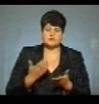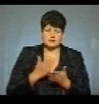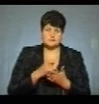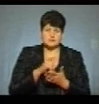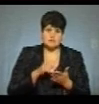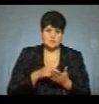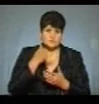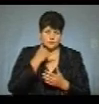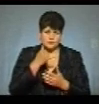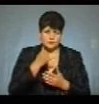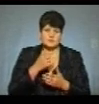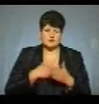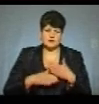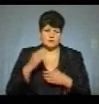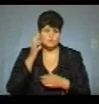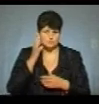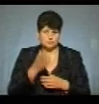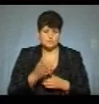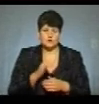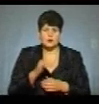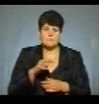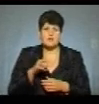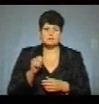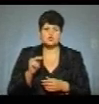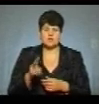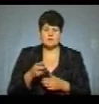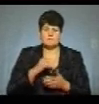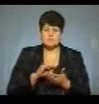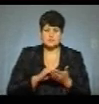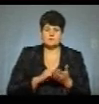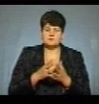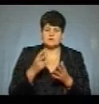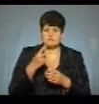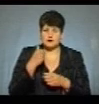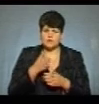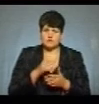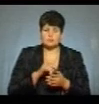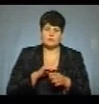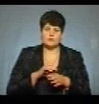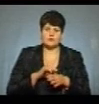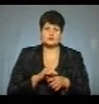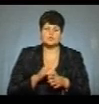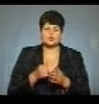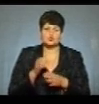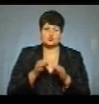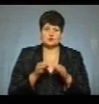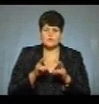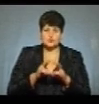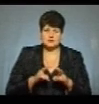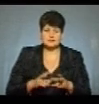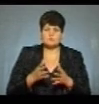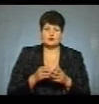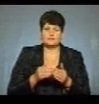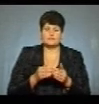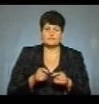запитання, телефонуйте, будемо раді їх почути. Юлія Мамчак пише, що більше ніж 2 роки триває досудове розслідування по котельнях, де предметом заяви було